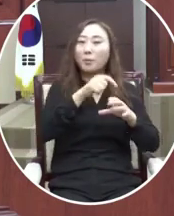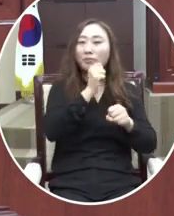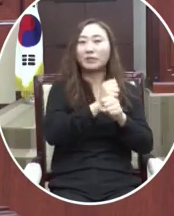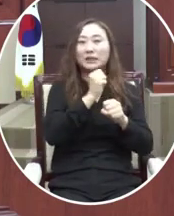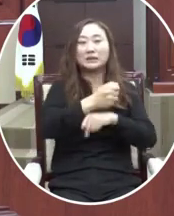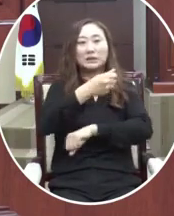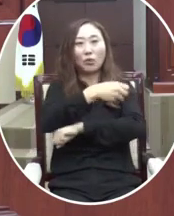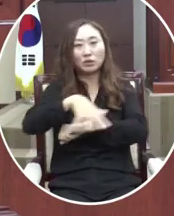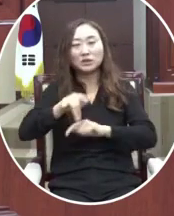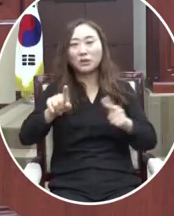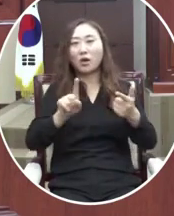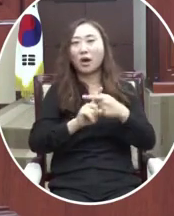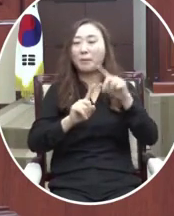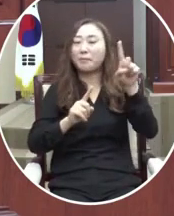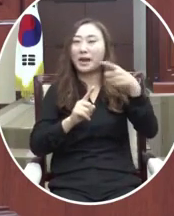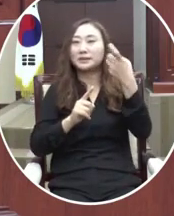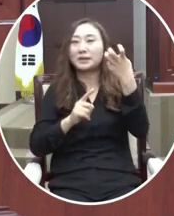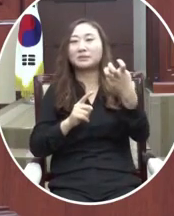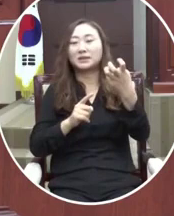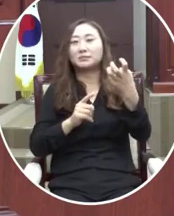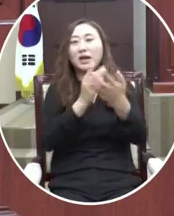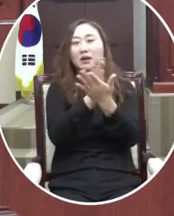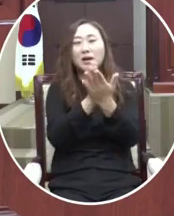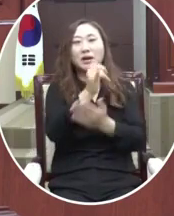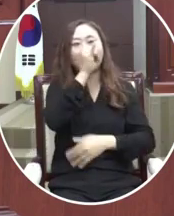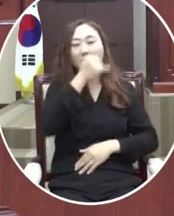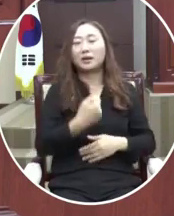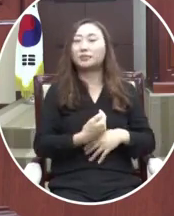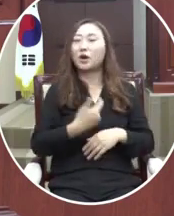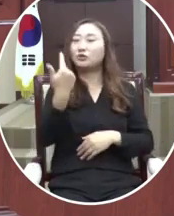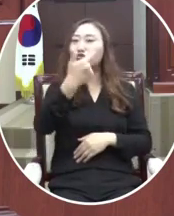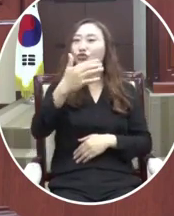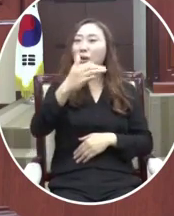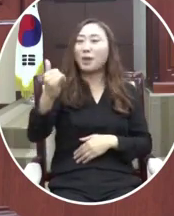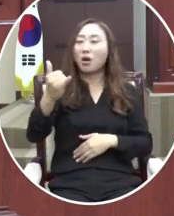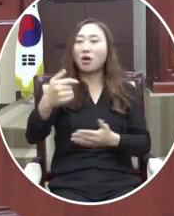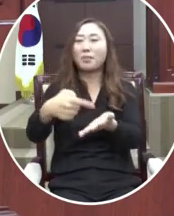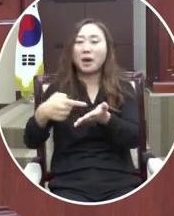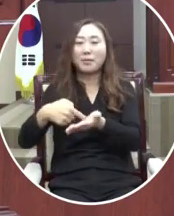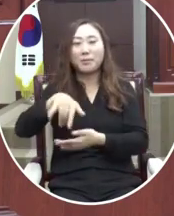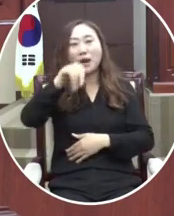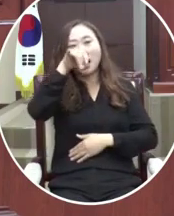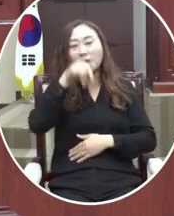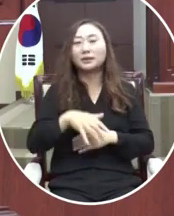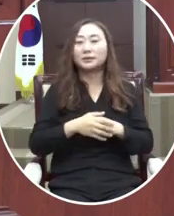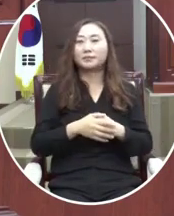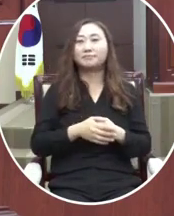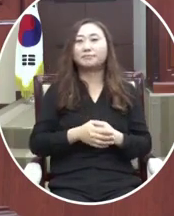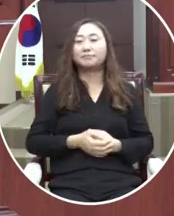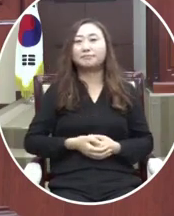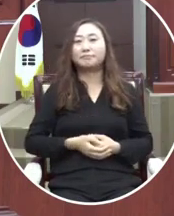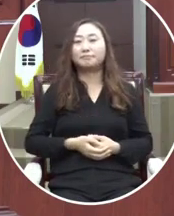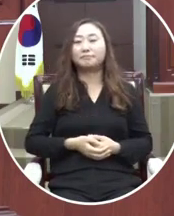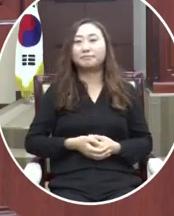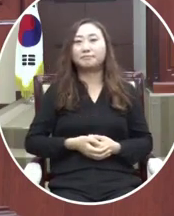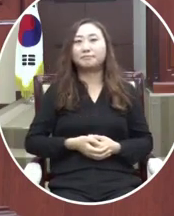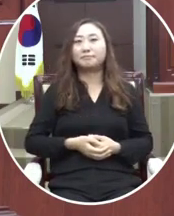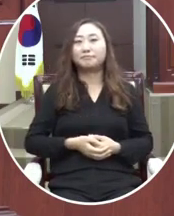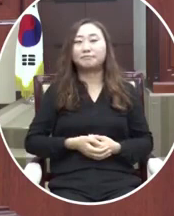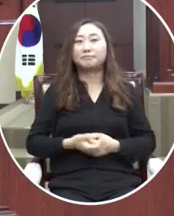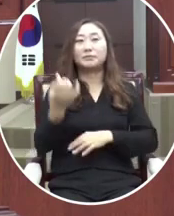스포츠 광자든 130여개의 프로그램에 연간 6천여명의 구민들이 평생 학습을 통한 자하 실현을 이어가고